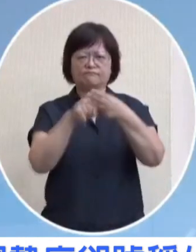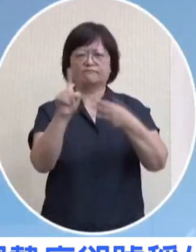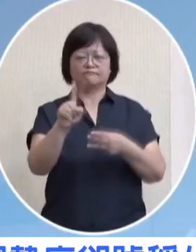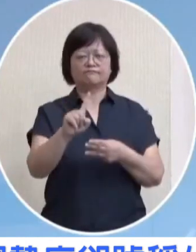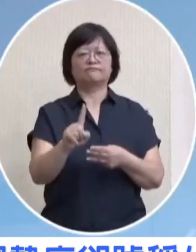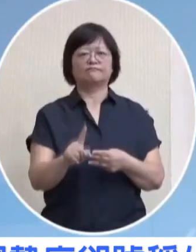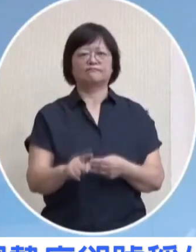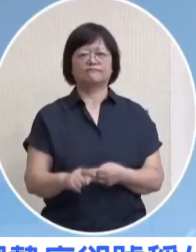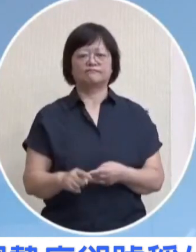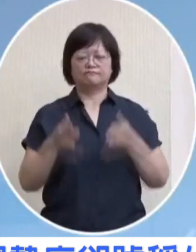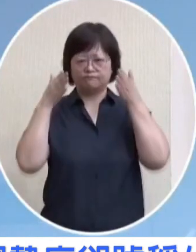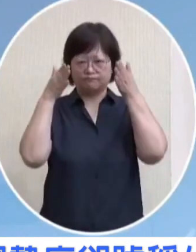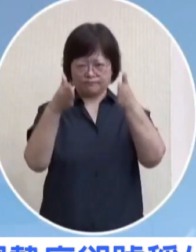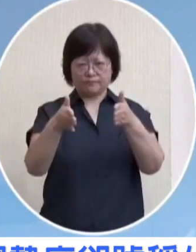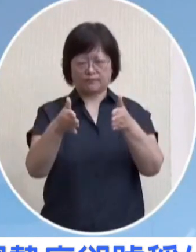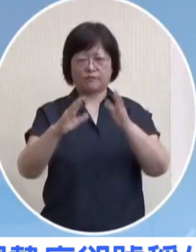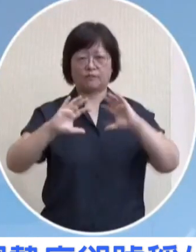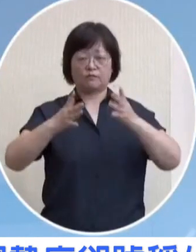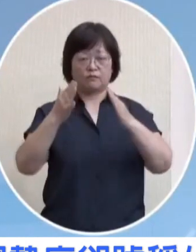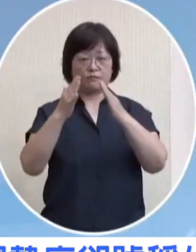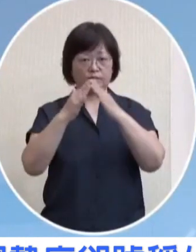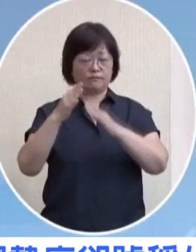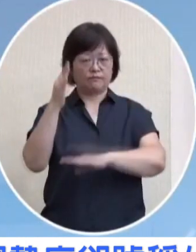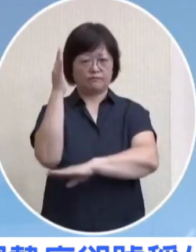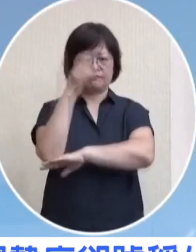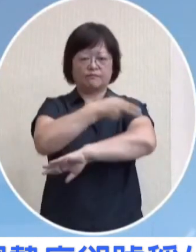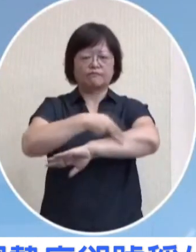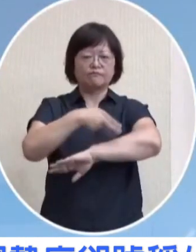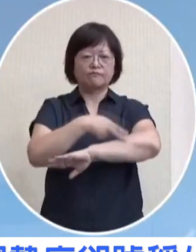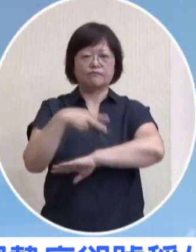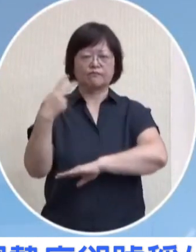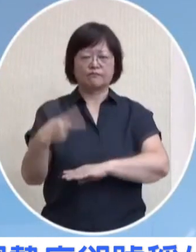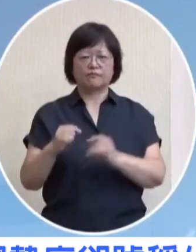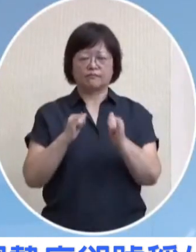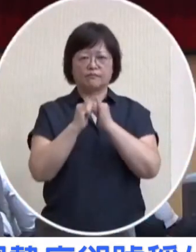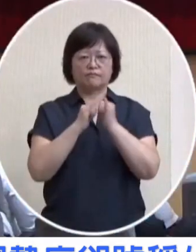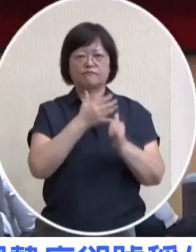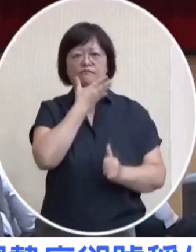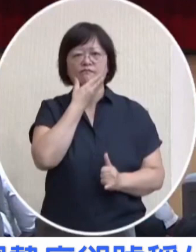家政策与人民福祉的讨论。